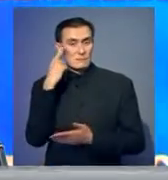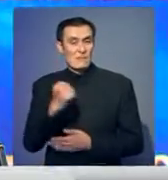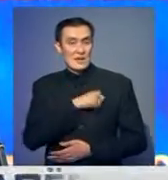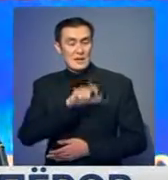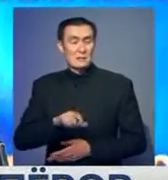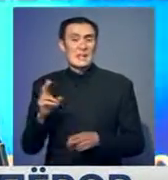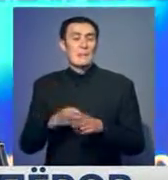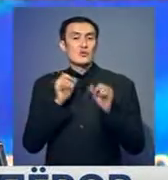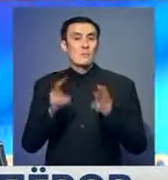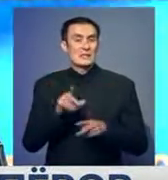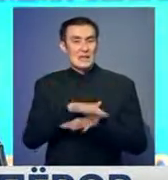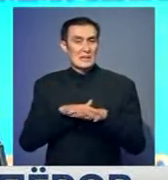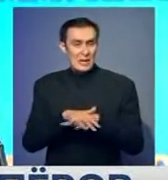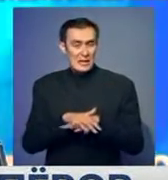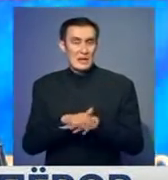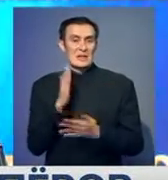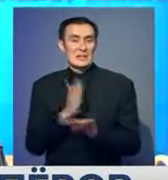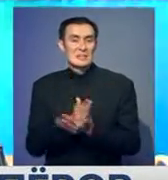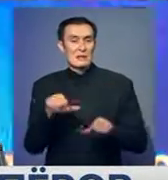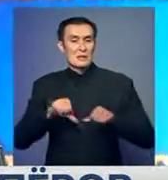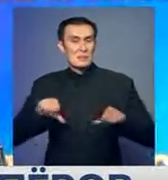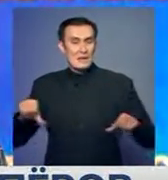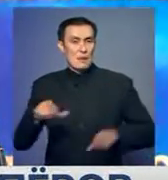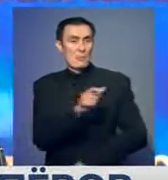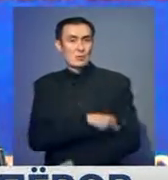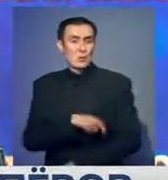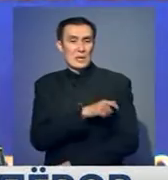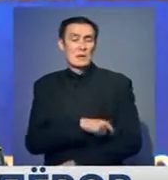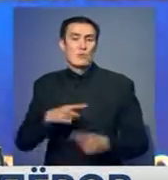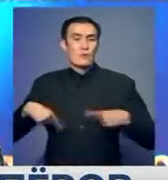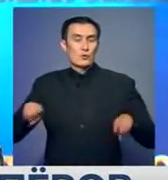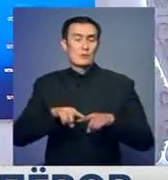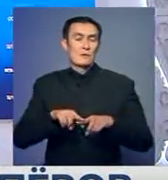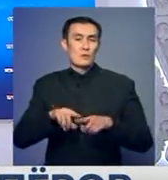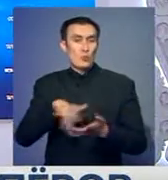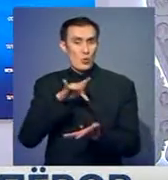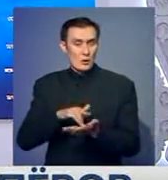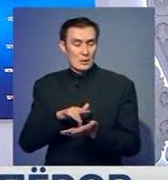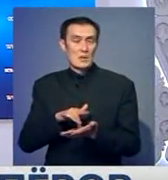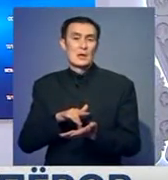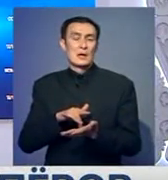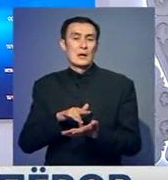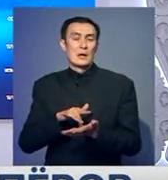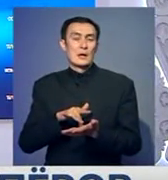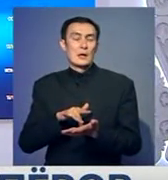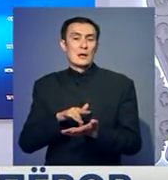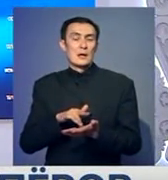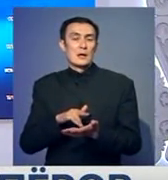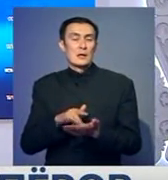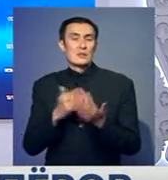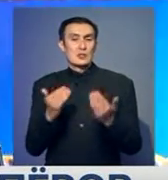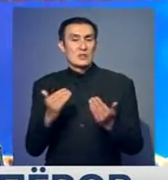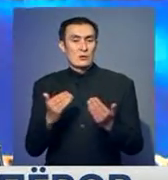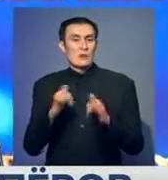безопасности населения выставлены оцепления и патрули по периметру зоны чрезвычайной ситуации. Населенный пункт